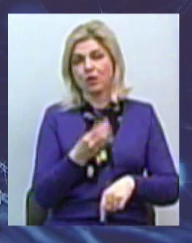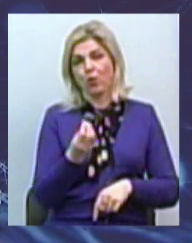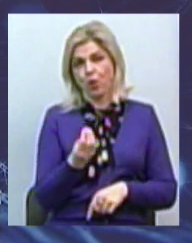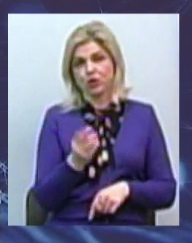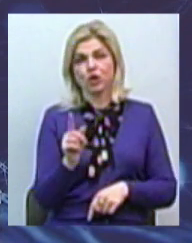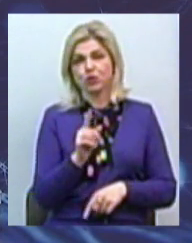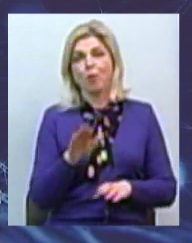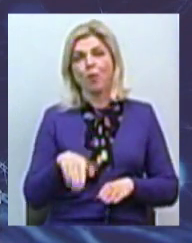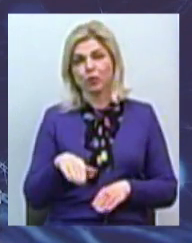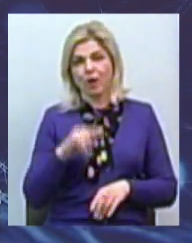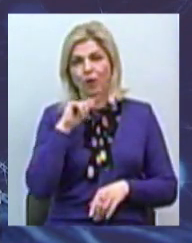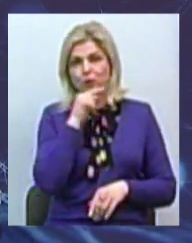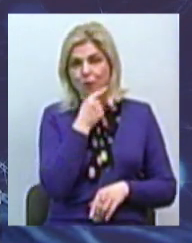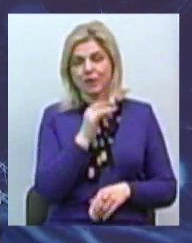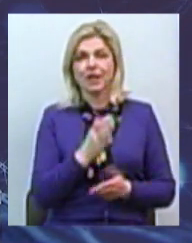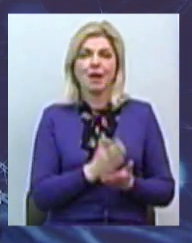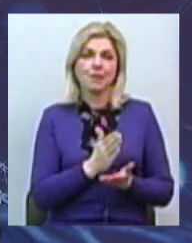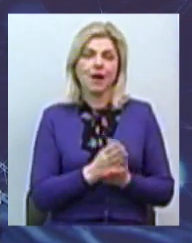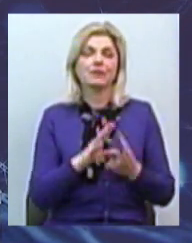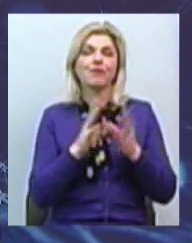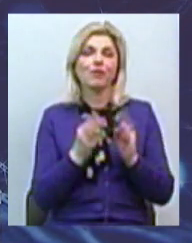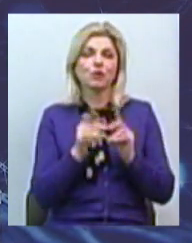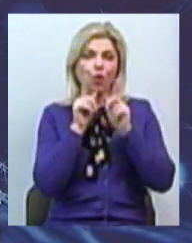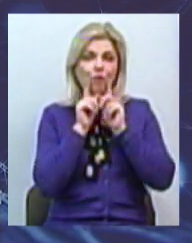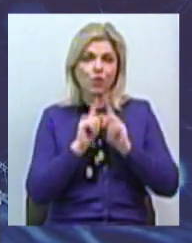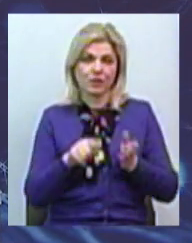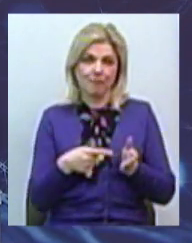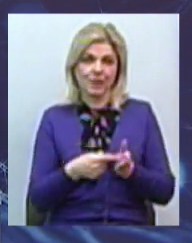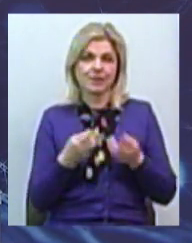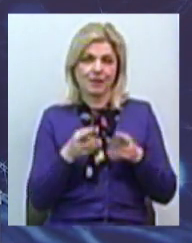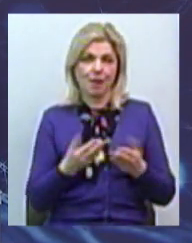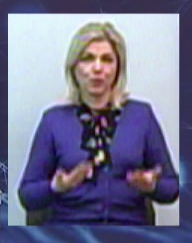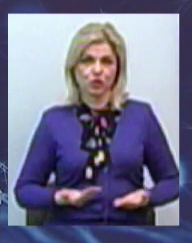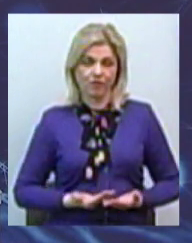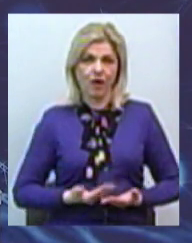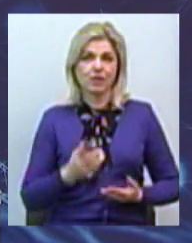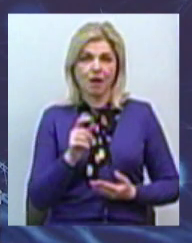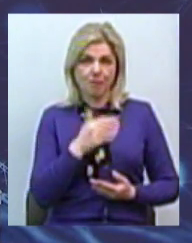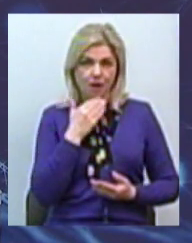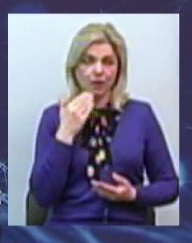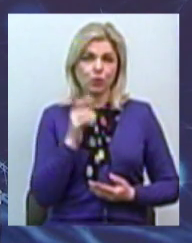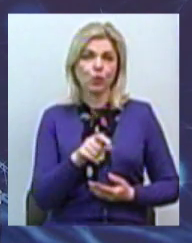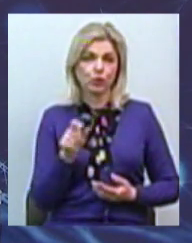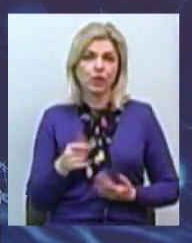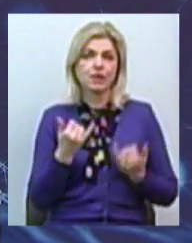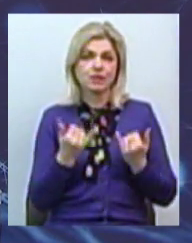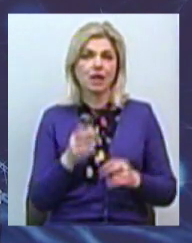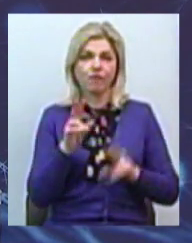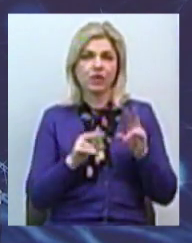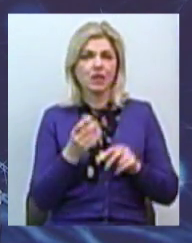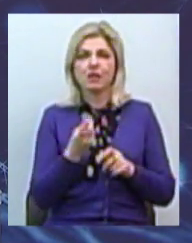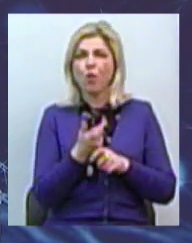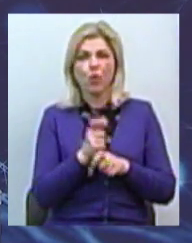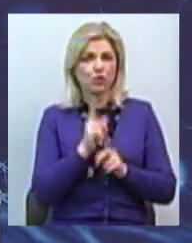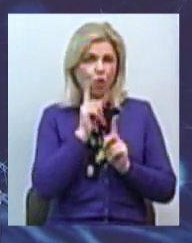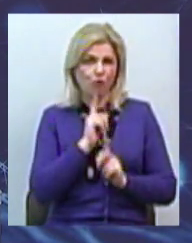потім економити і мати взагалі комфортне місто для проживання. Бо багато людей зараз вважають, що місто не досить комфортне в